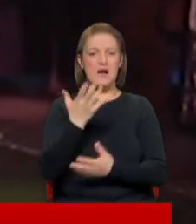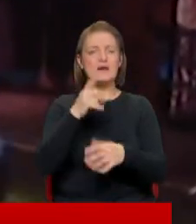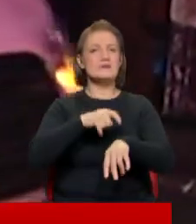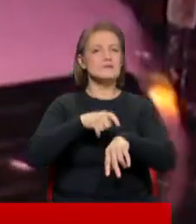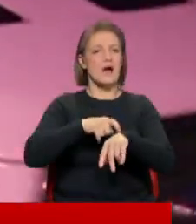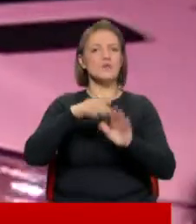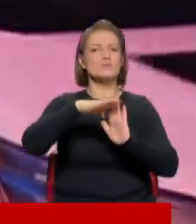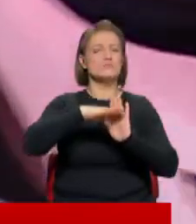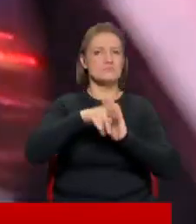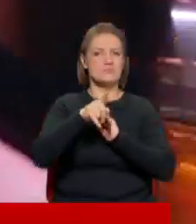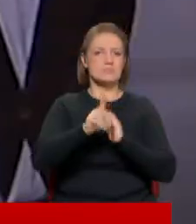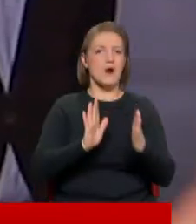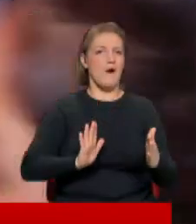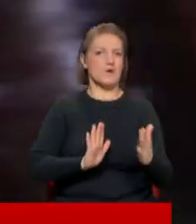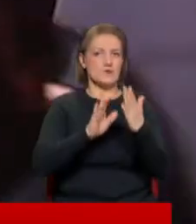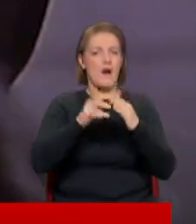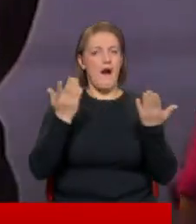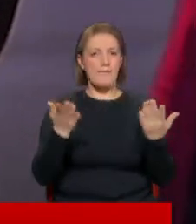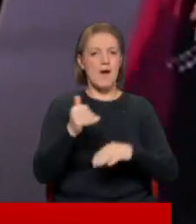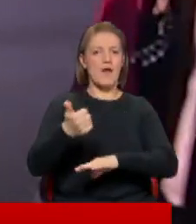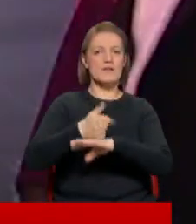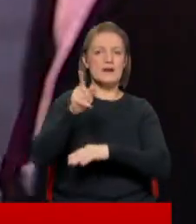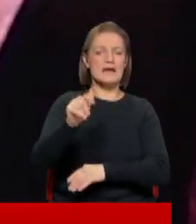yaz saati uygulamasına karşı. Ama